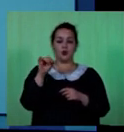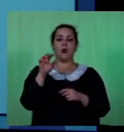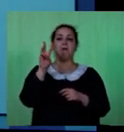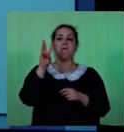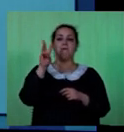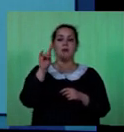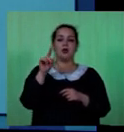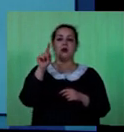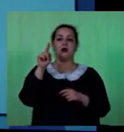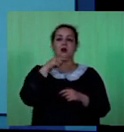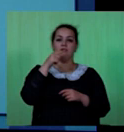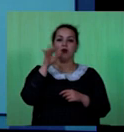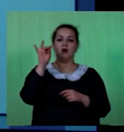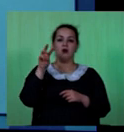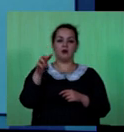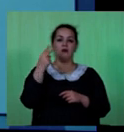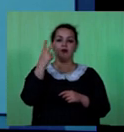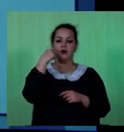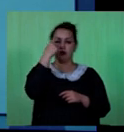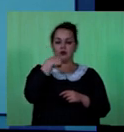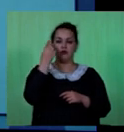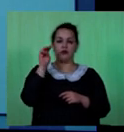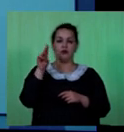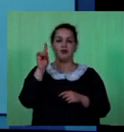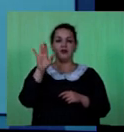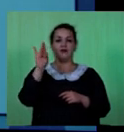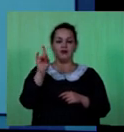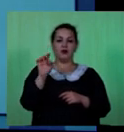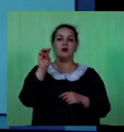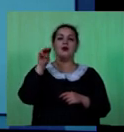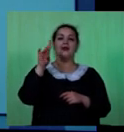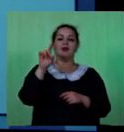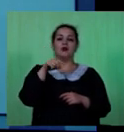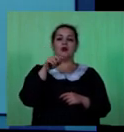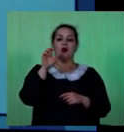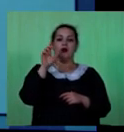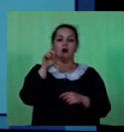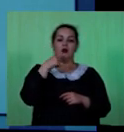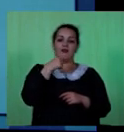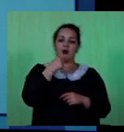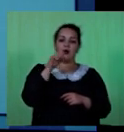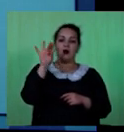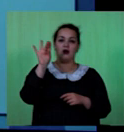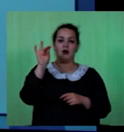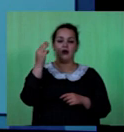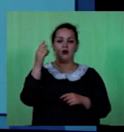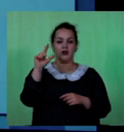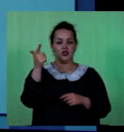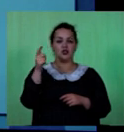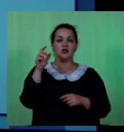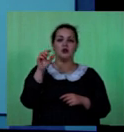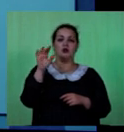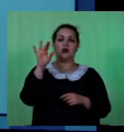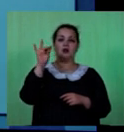говорим. Второе лицо – ты, вы. Ты говоришь, вы говорите. И третье